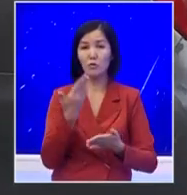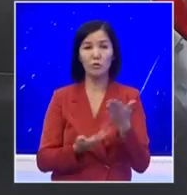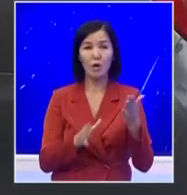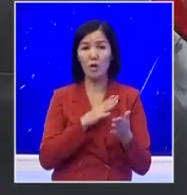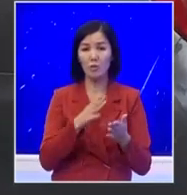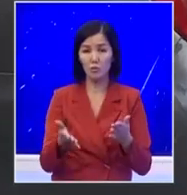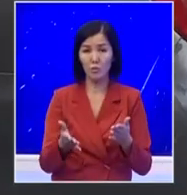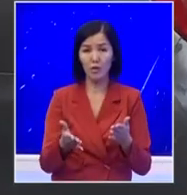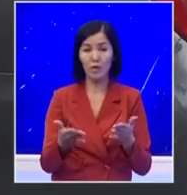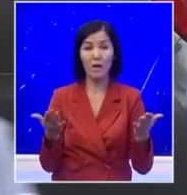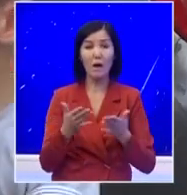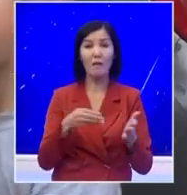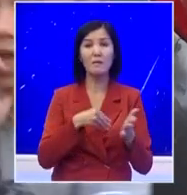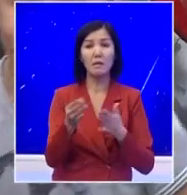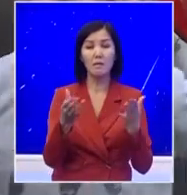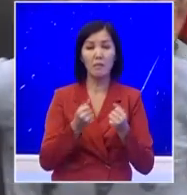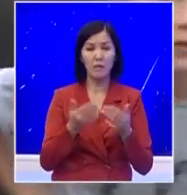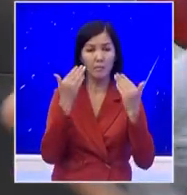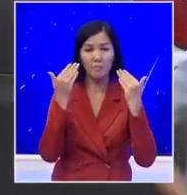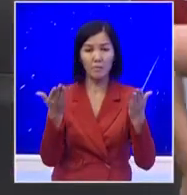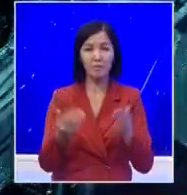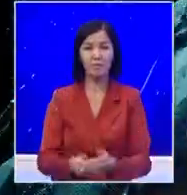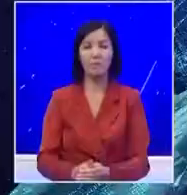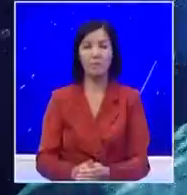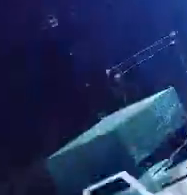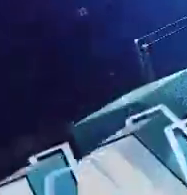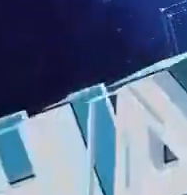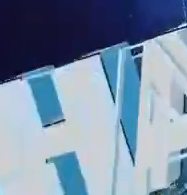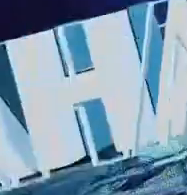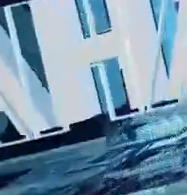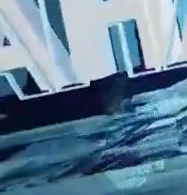Онда оны қалай сатып алды, біз білмейміз.